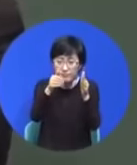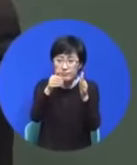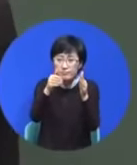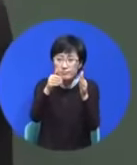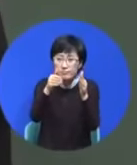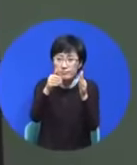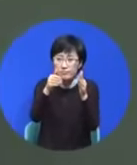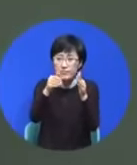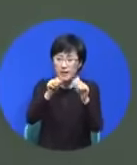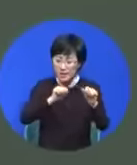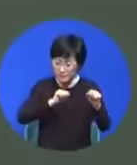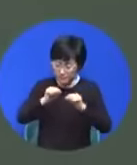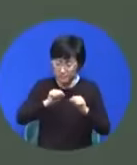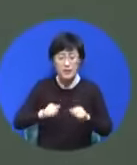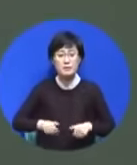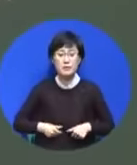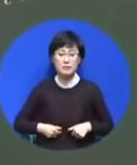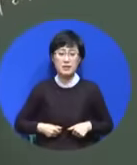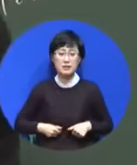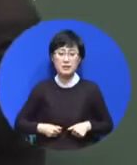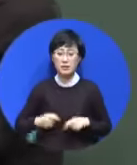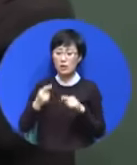절대해 교를